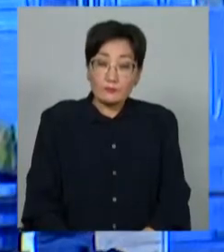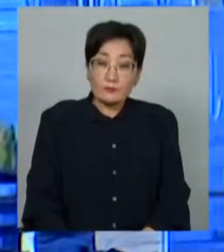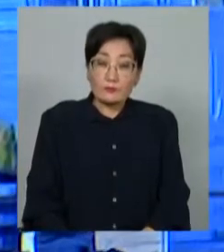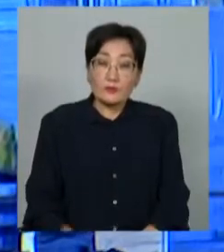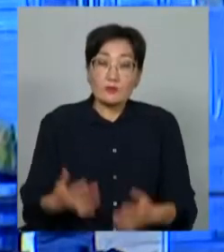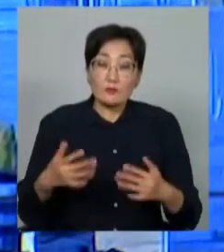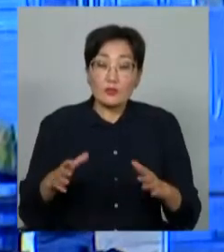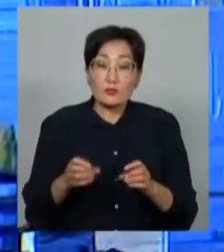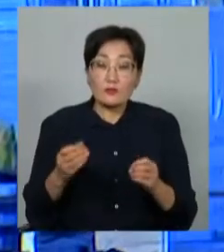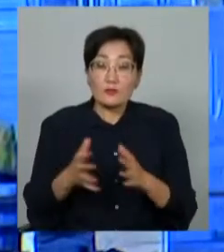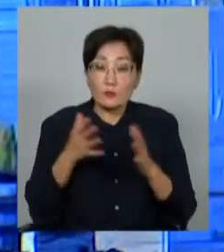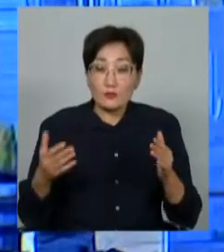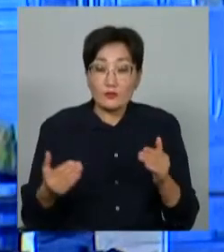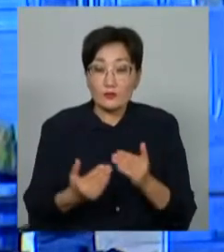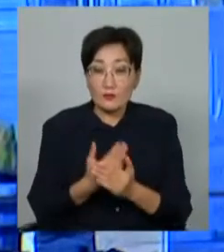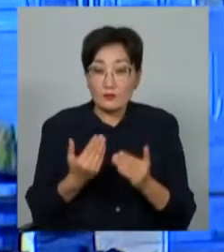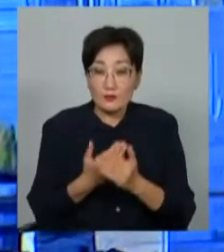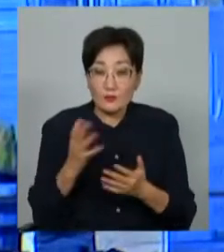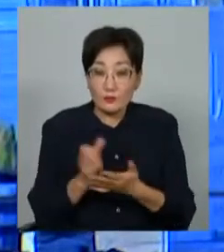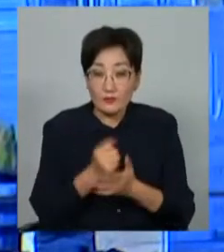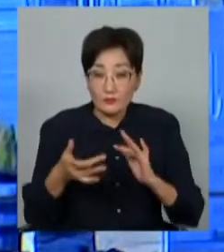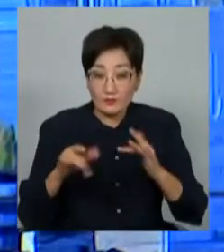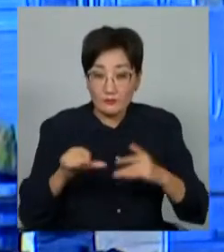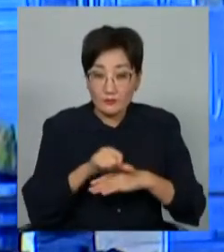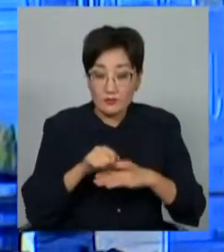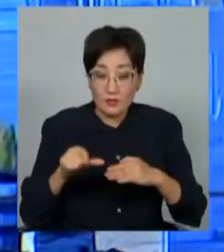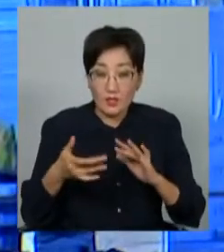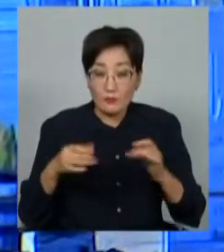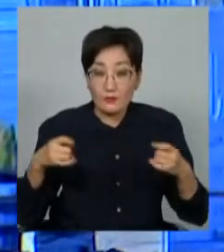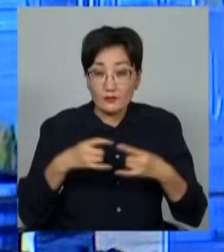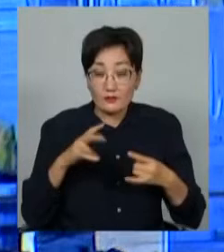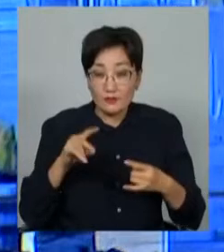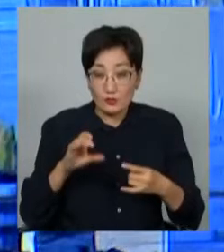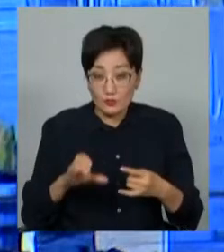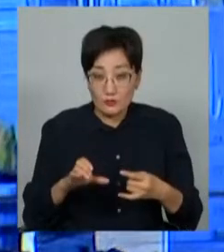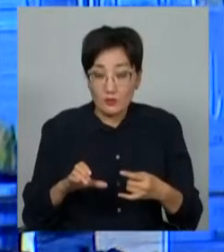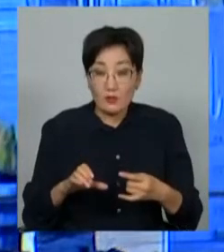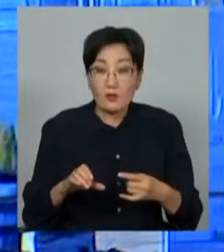На этом все. Еще больше новостей вы найдете на сайте Almaty.tv, YouTube-канале